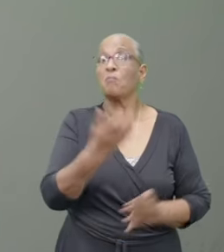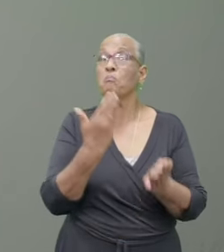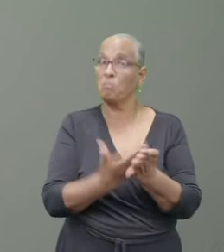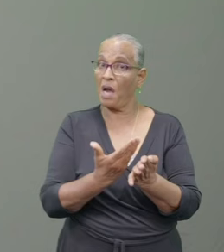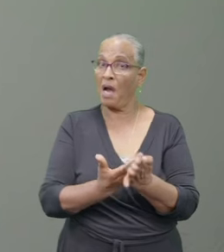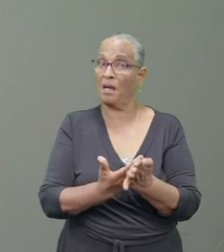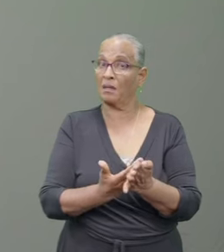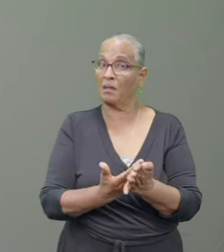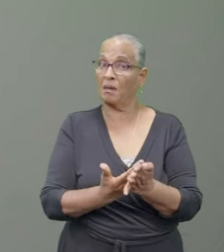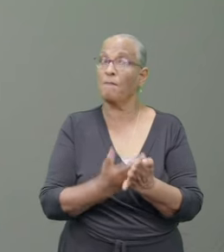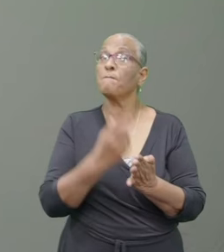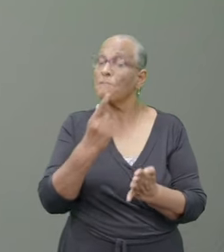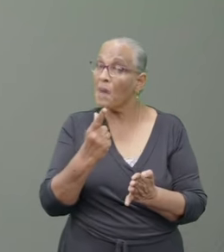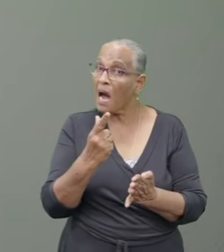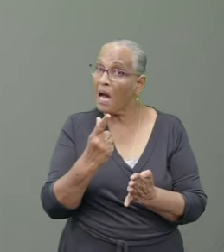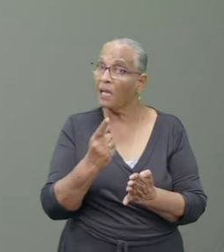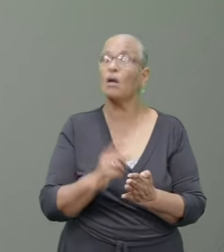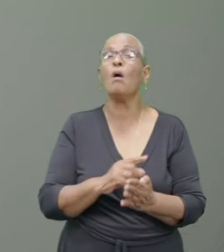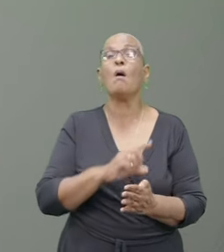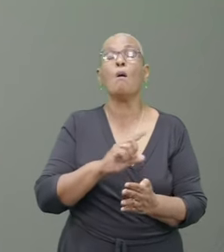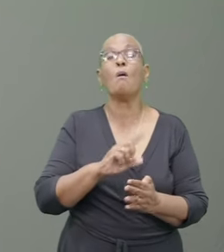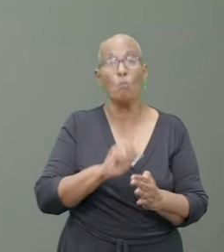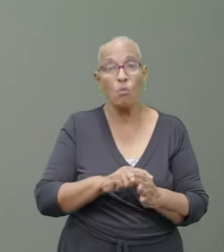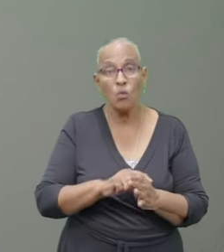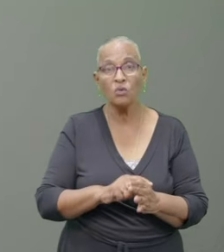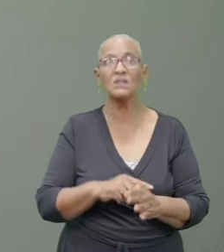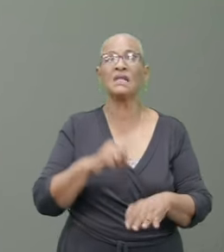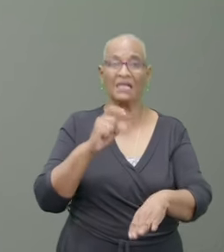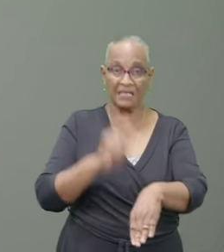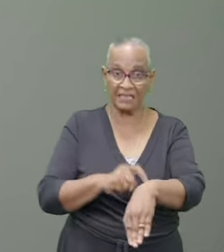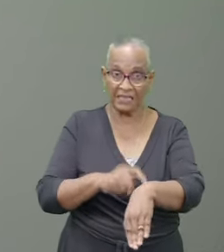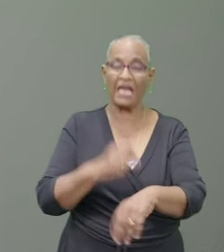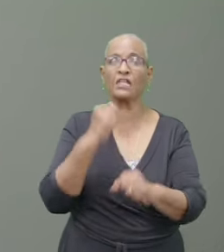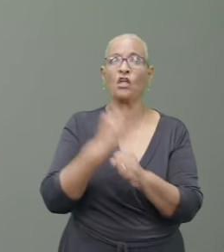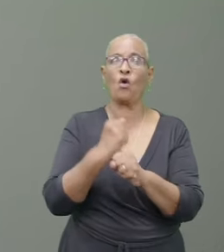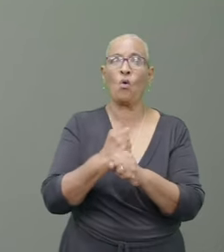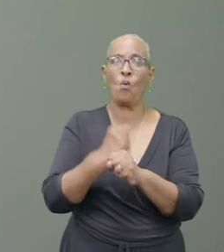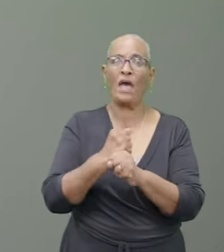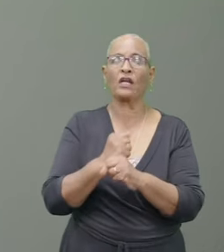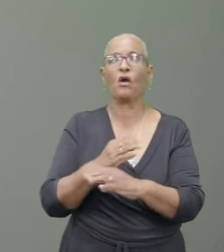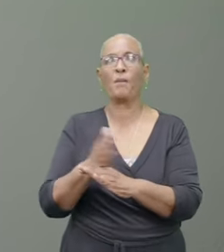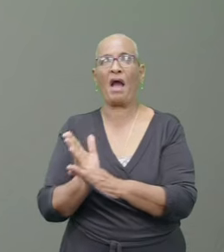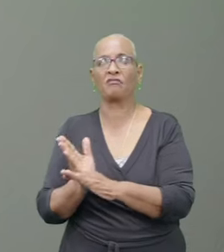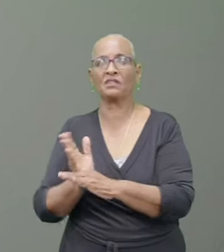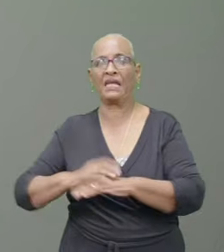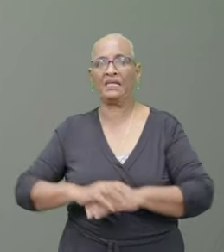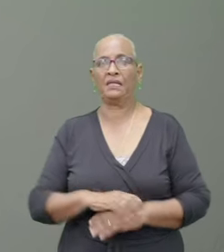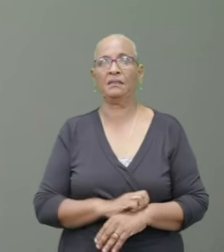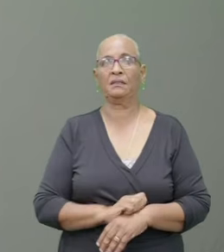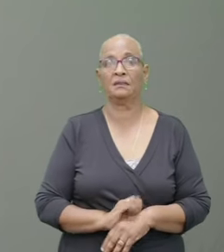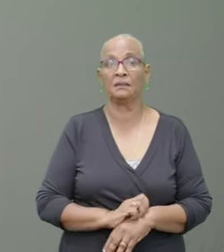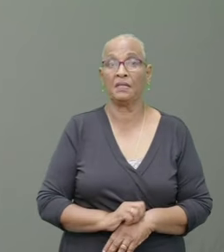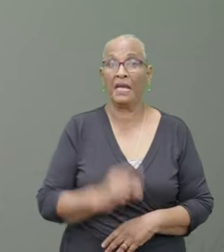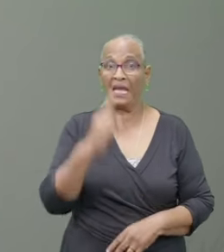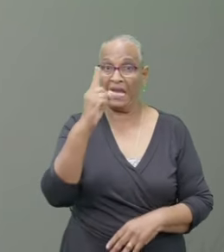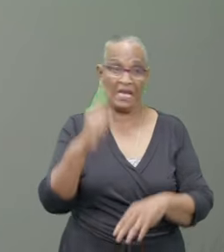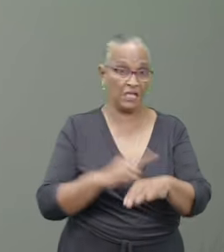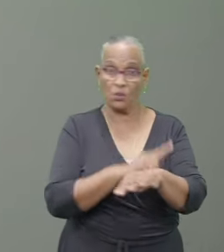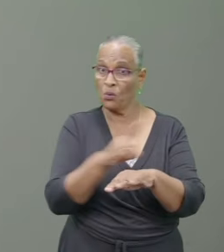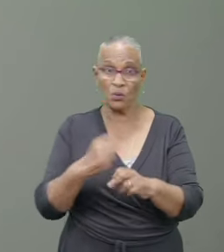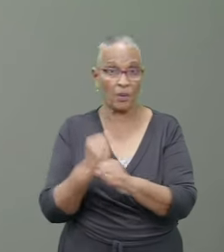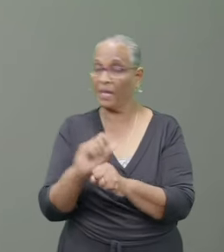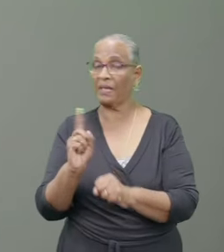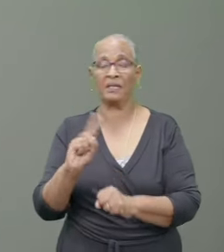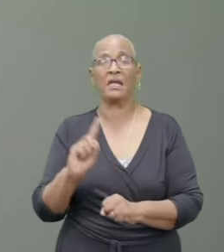uiteraard voltijds werkzaam zijn op een dergelijke afdeling. Ik wil een voorbeeld geven dat als het zo mocht zijn dat er een